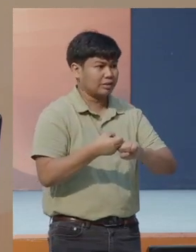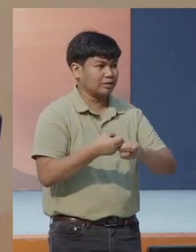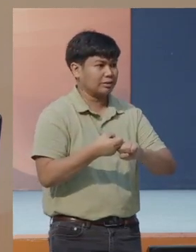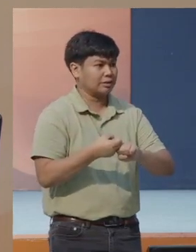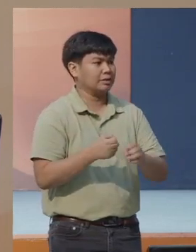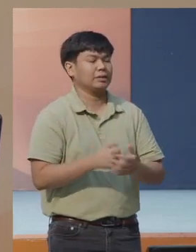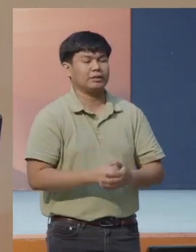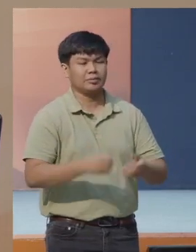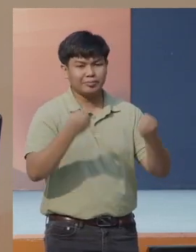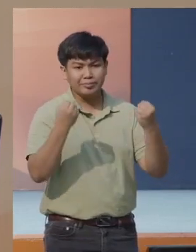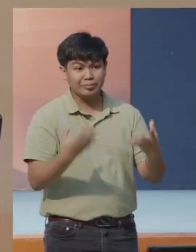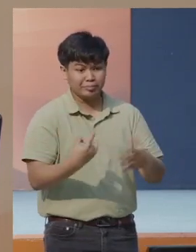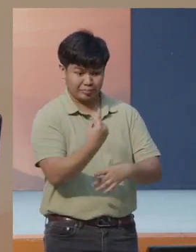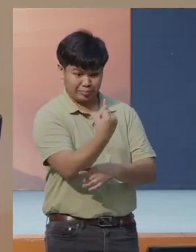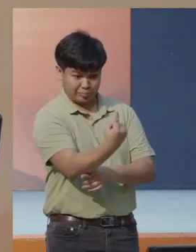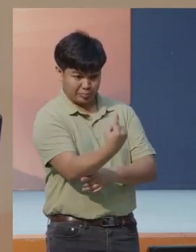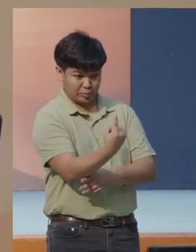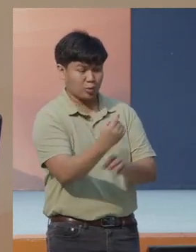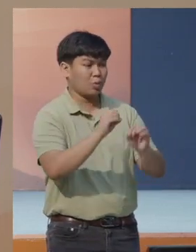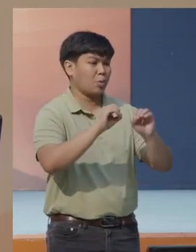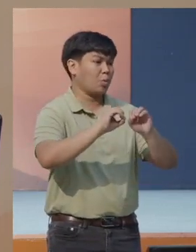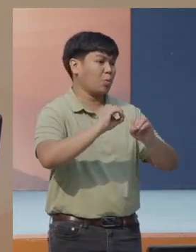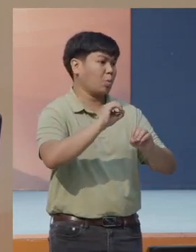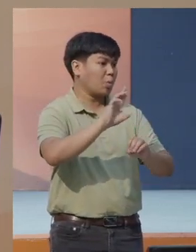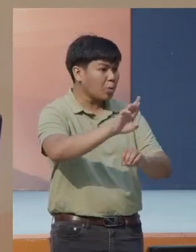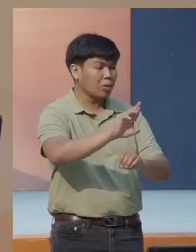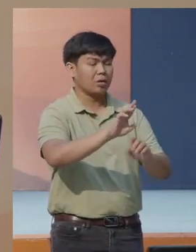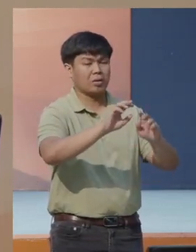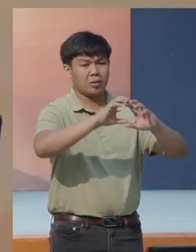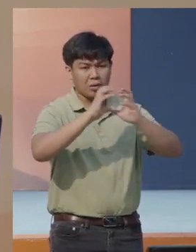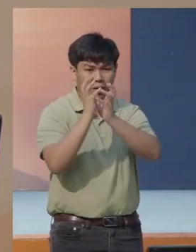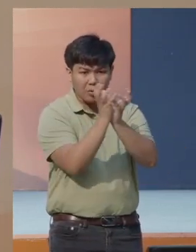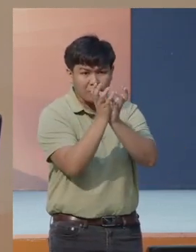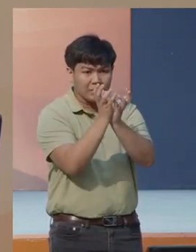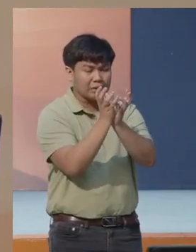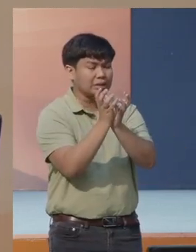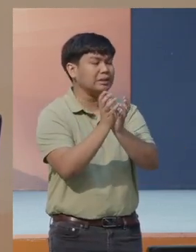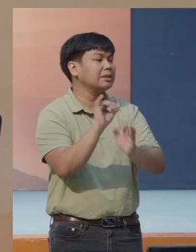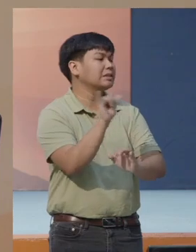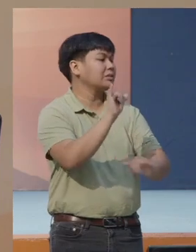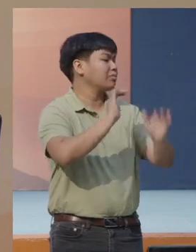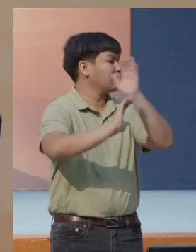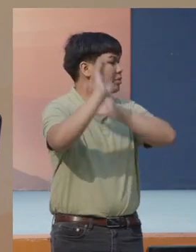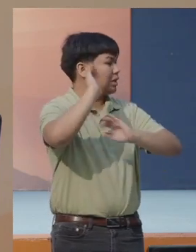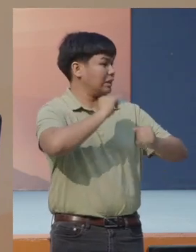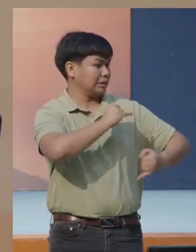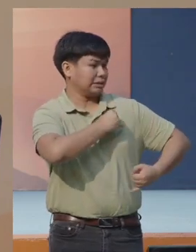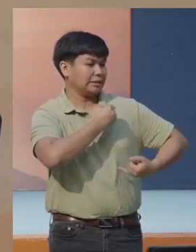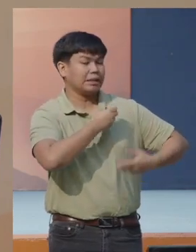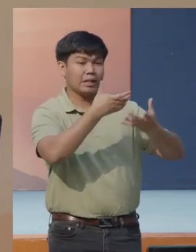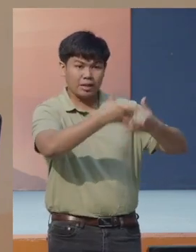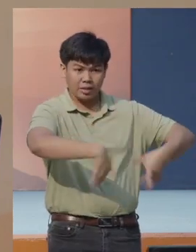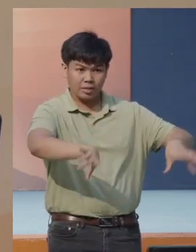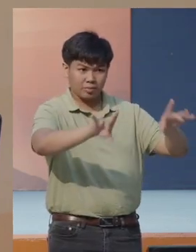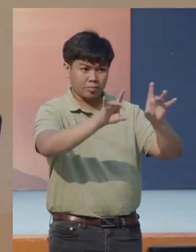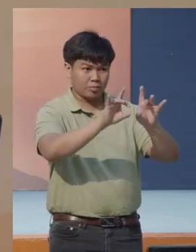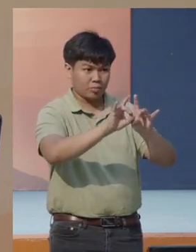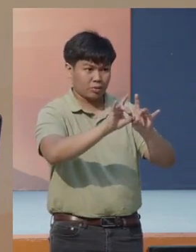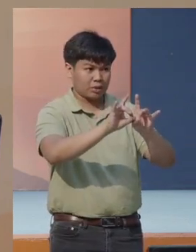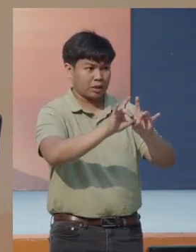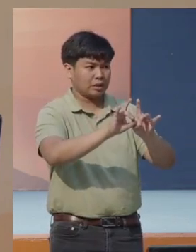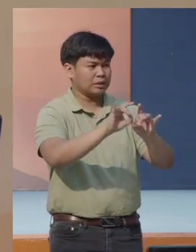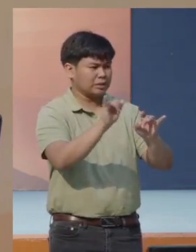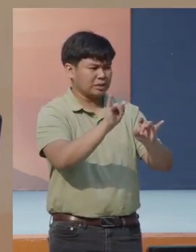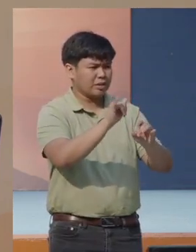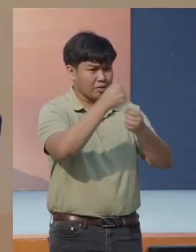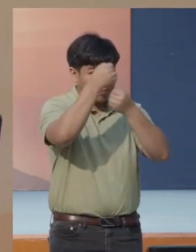sa nakararami. Kaya katulad nung panahon ni Joshua, mainam na ang Diyos mismo ang